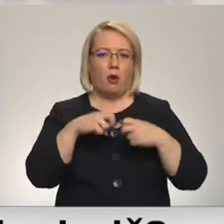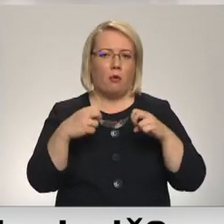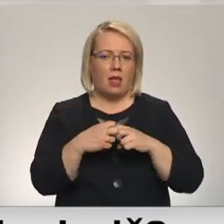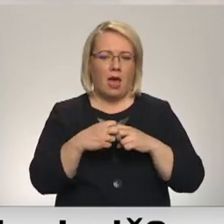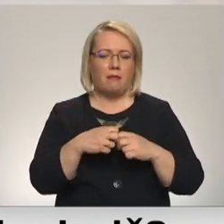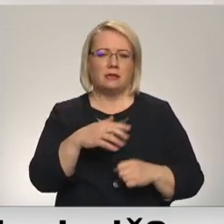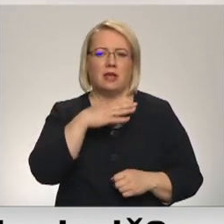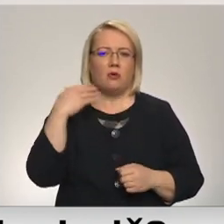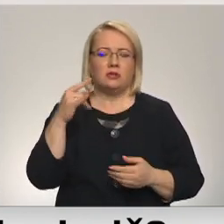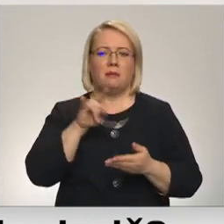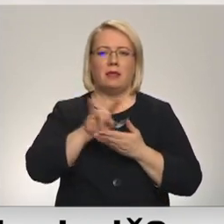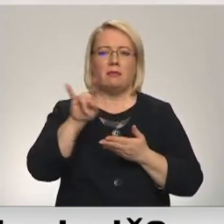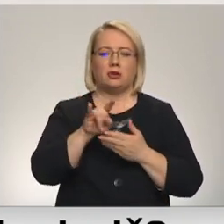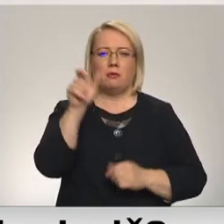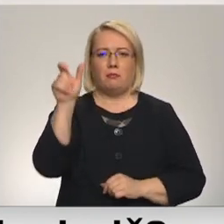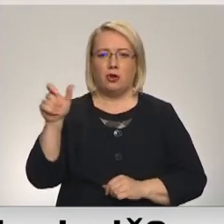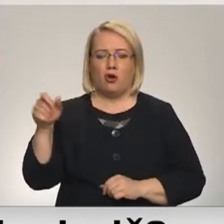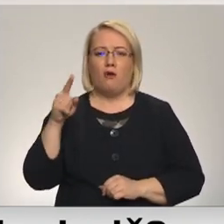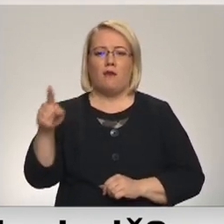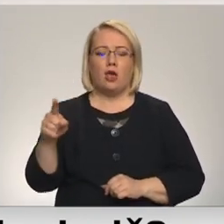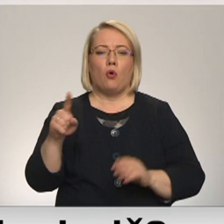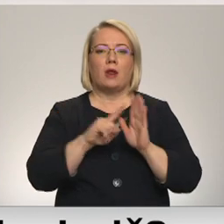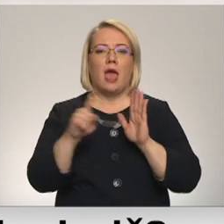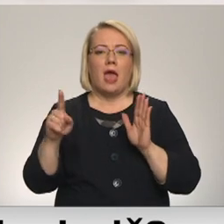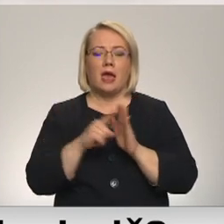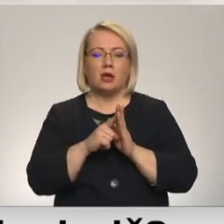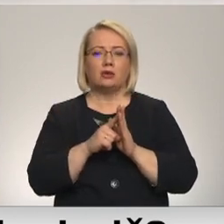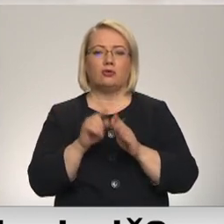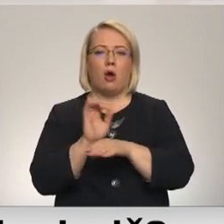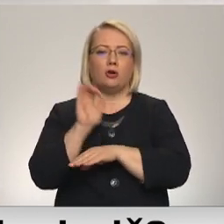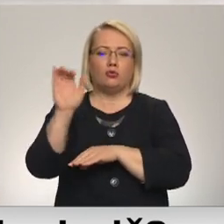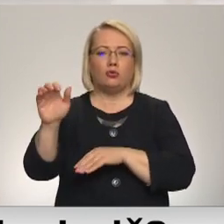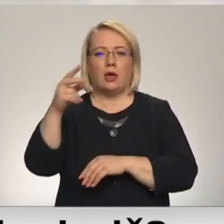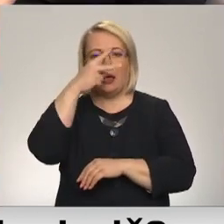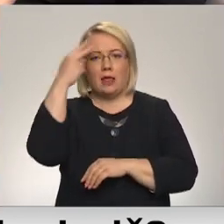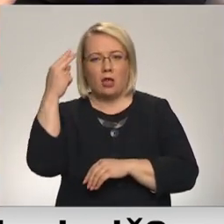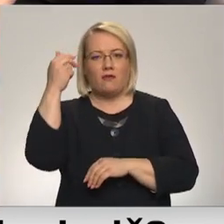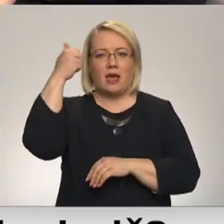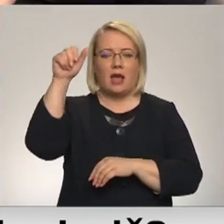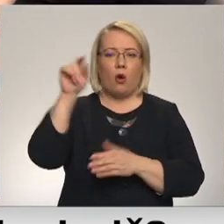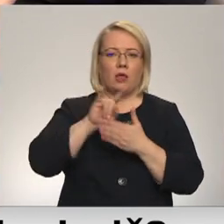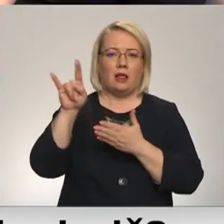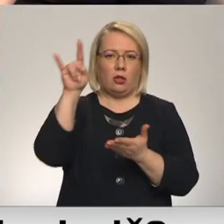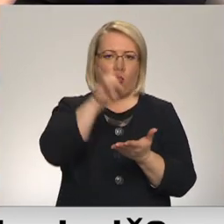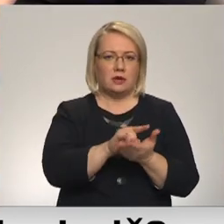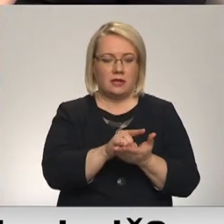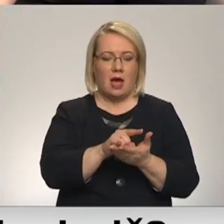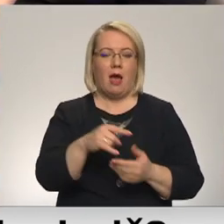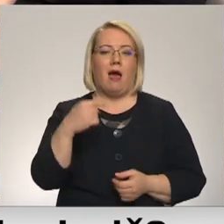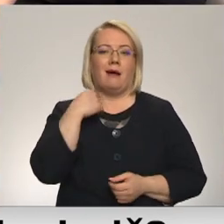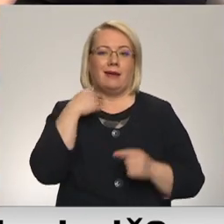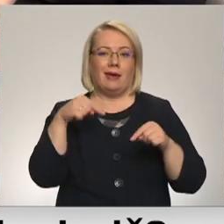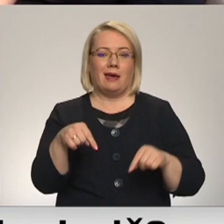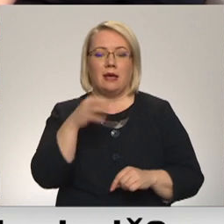nevienam vien lidmašīnu pasažierim, kura reizi tika novirzīts uz kādu no Lietuvas vai Igaunijas lidostām. Starptautiskajā lidostā Rīga norāda,